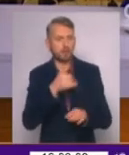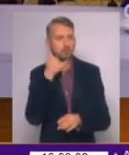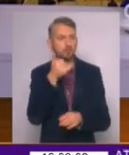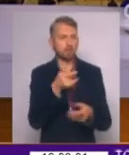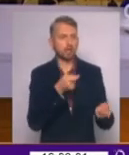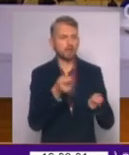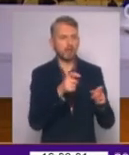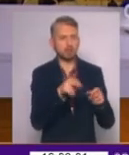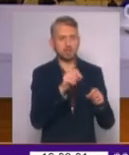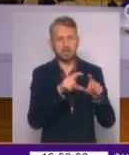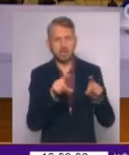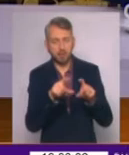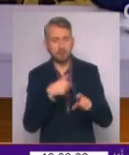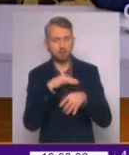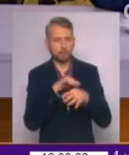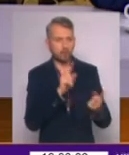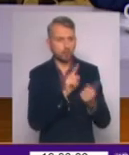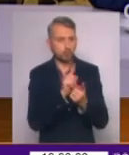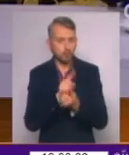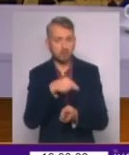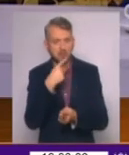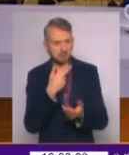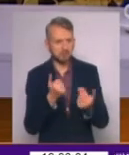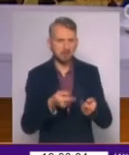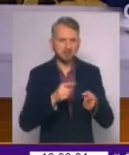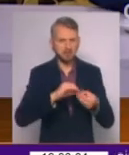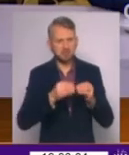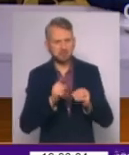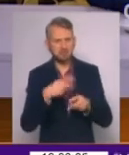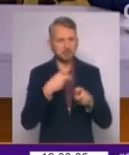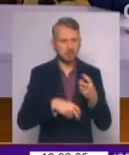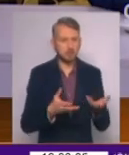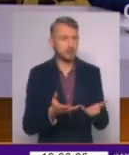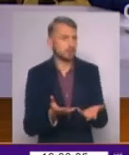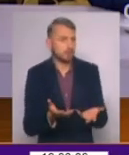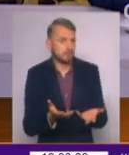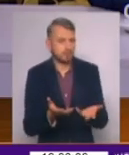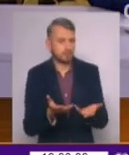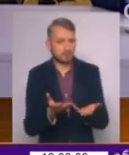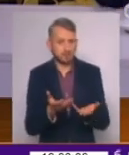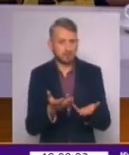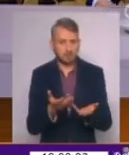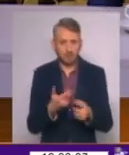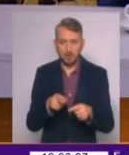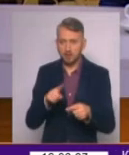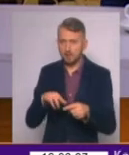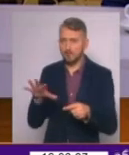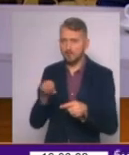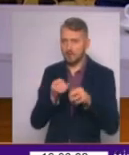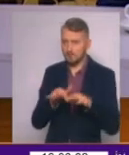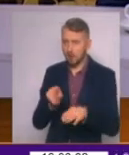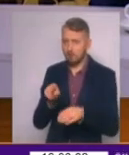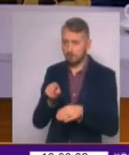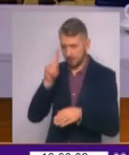керівникам департаментів, ми проводимо зустрічі, вони кажуть, та, дійсно проблема, щось там зламалося. Ну, тобто ці всі буденні справи, вони вам